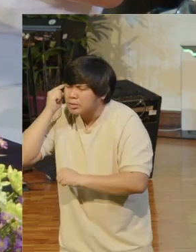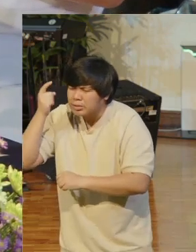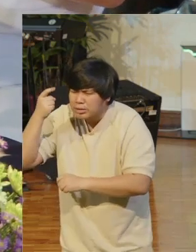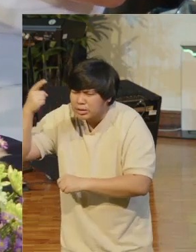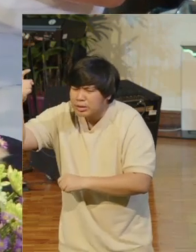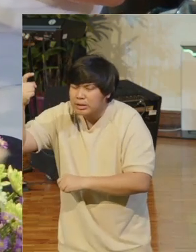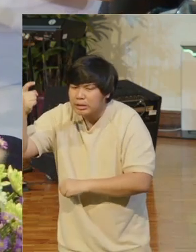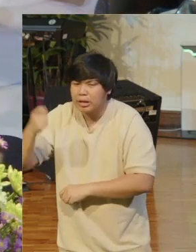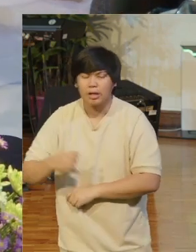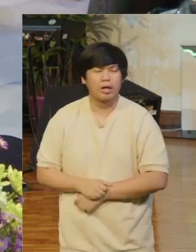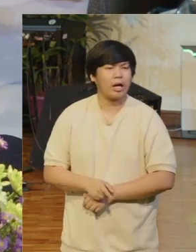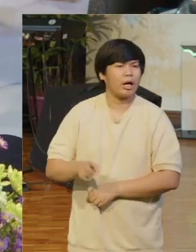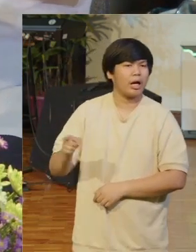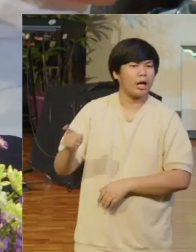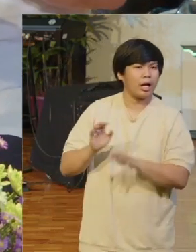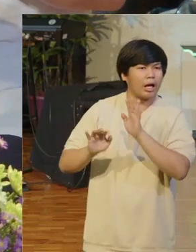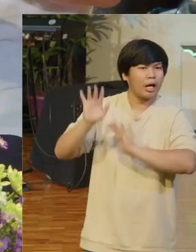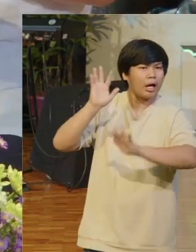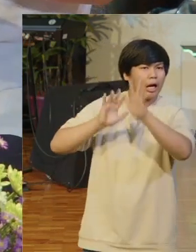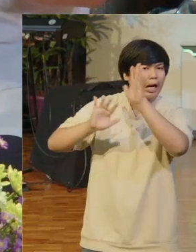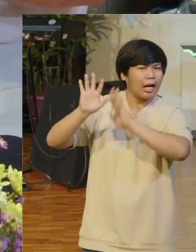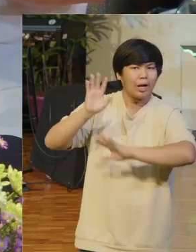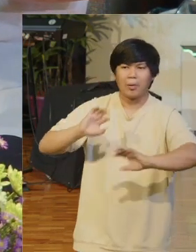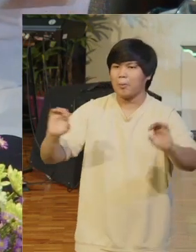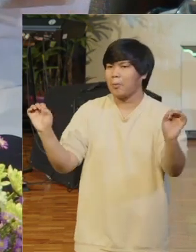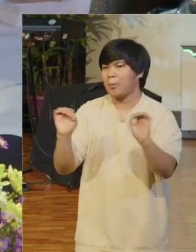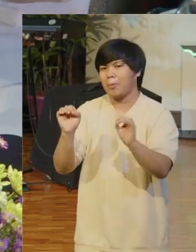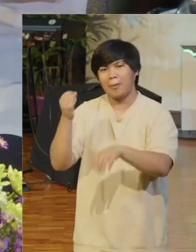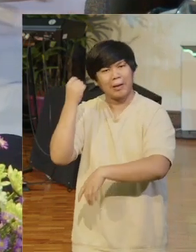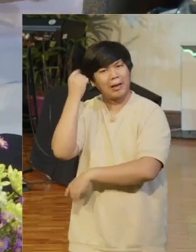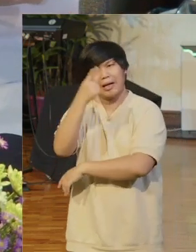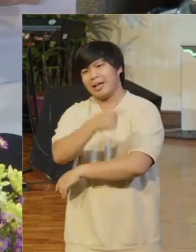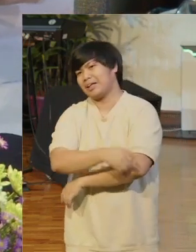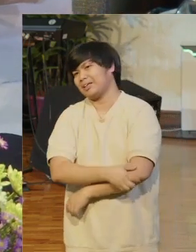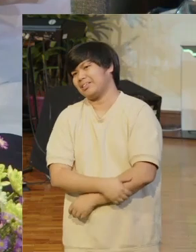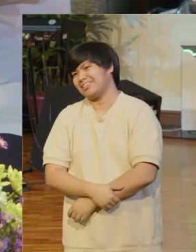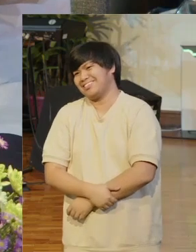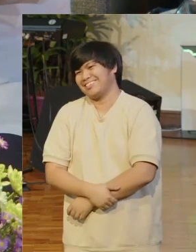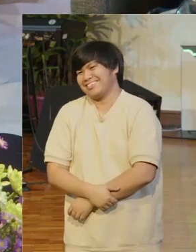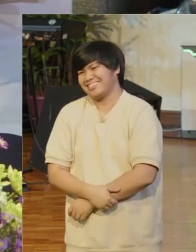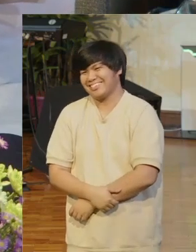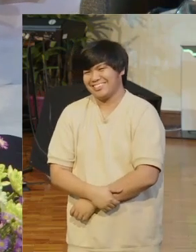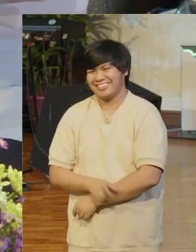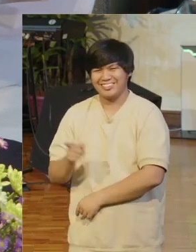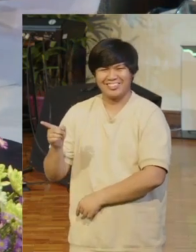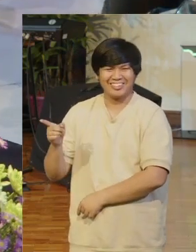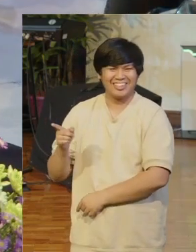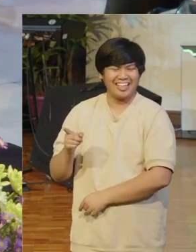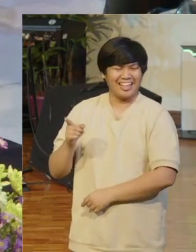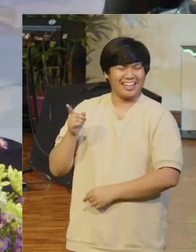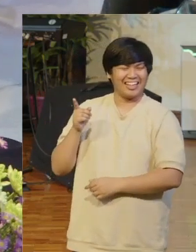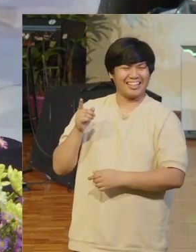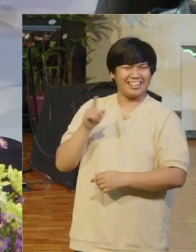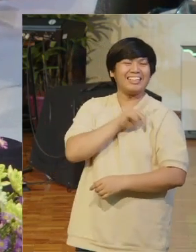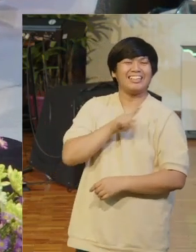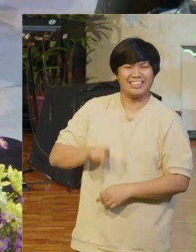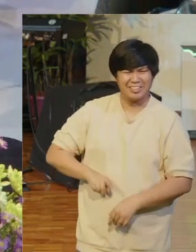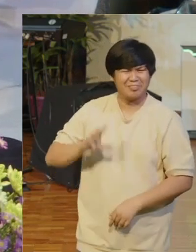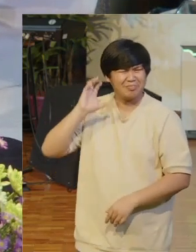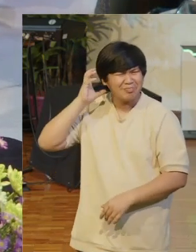niya. Kung di ba man kayo nakasalubong ng isang medyo siraan tuktok, no? Si Nebuchadnezzar po